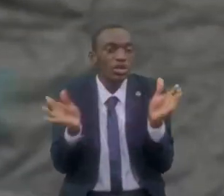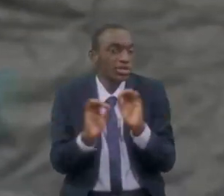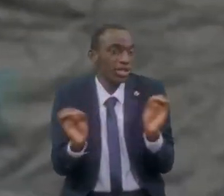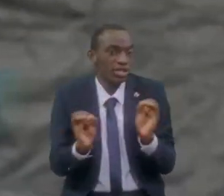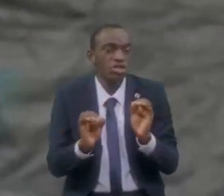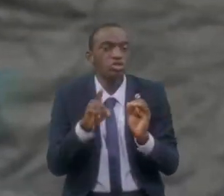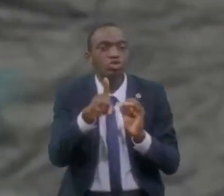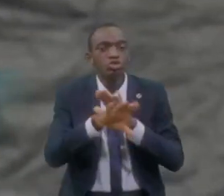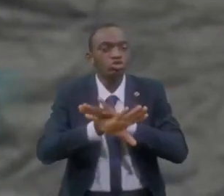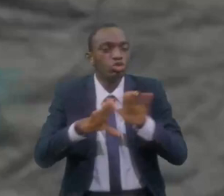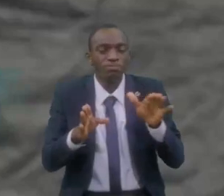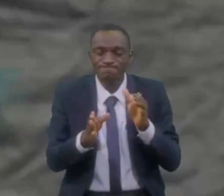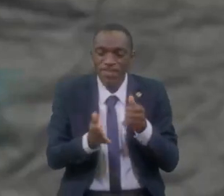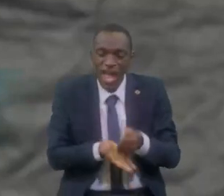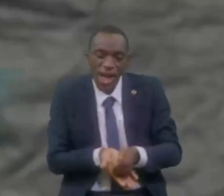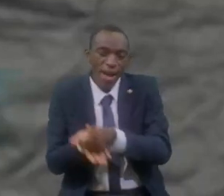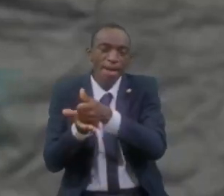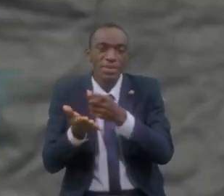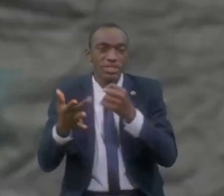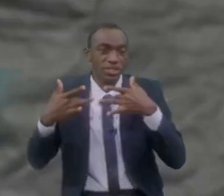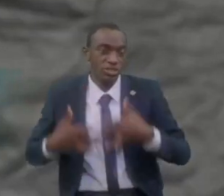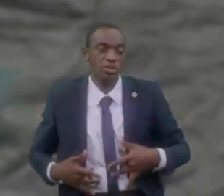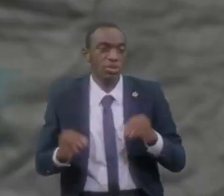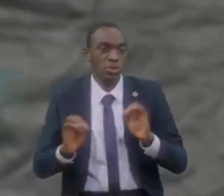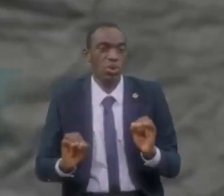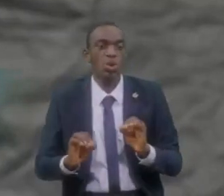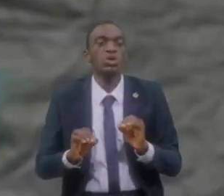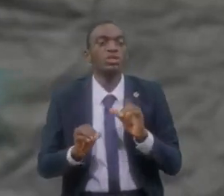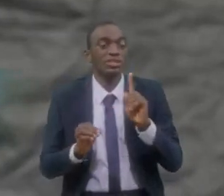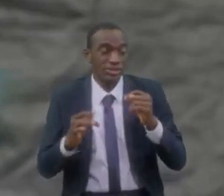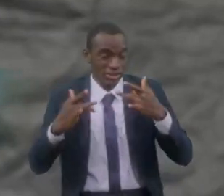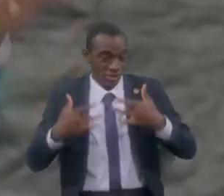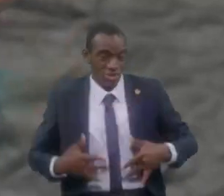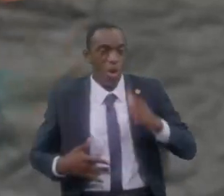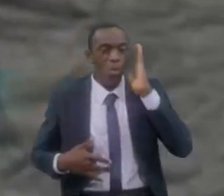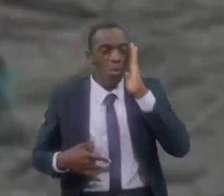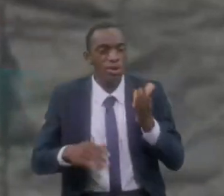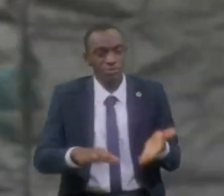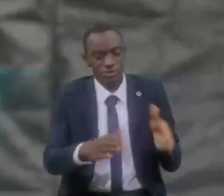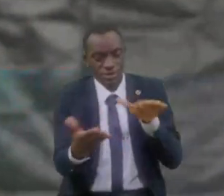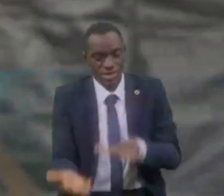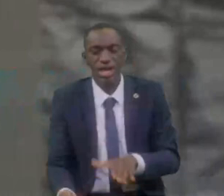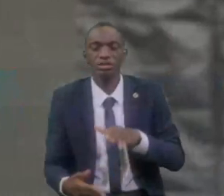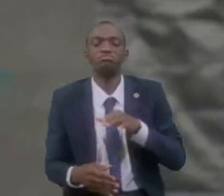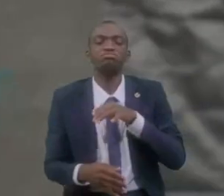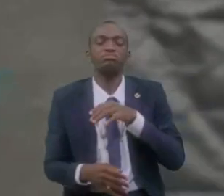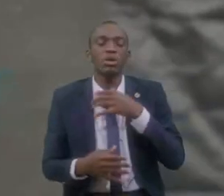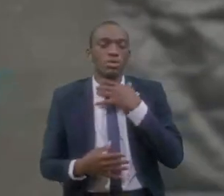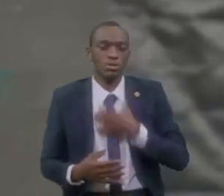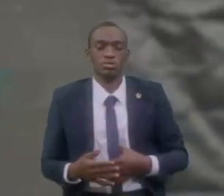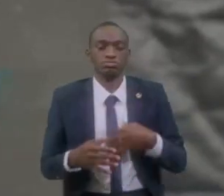et vous ne nourrissez pas le découragement, il mourra de faim. Mais